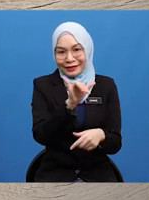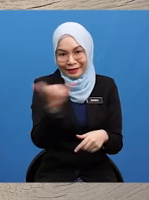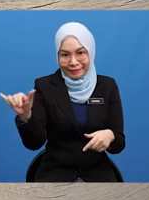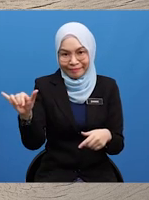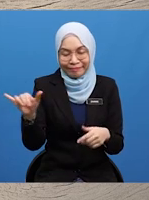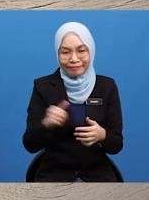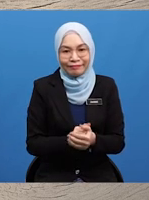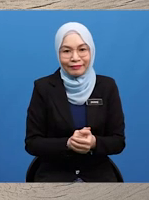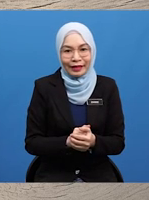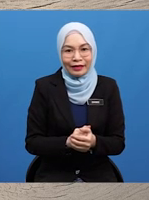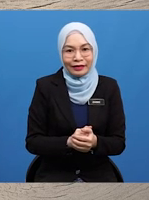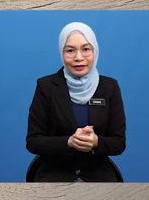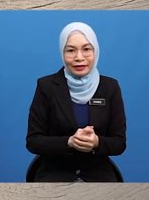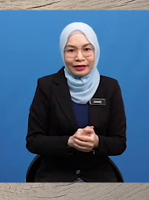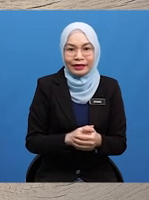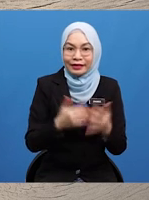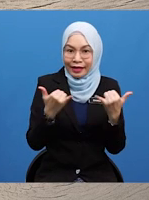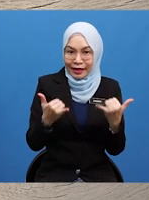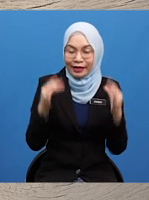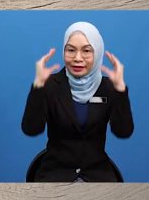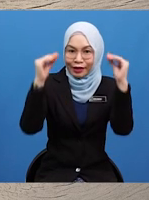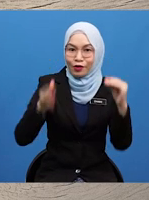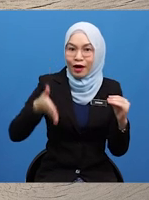akan tunjukkan bagaimana cikgu kira.